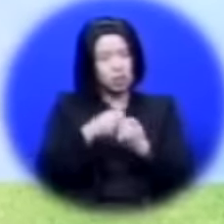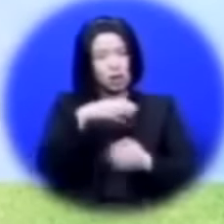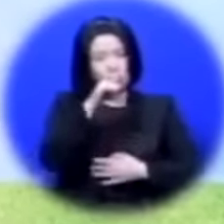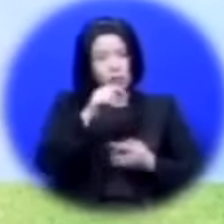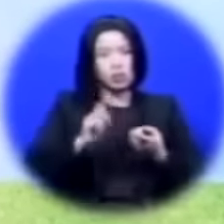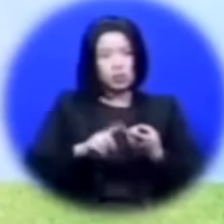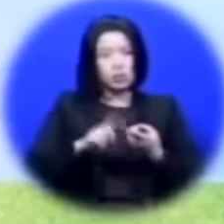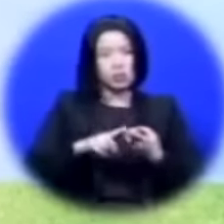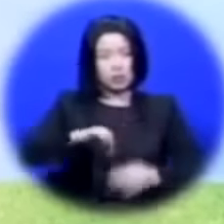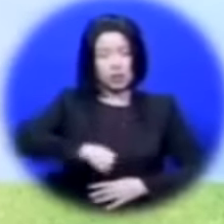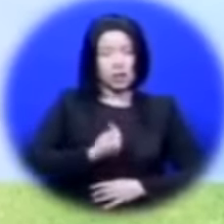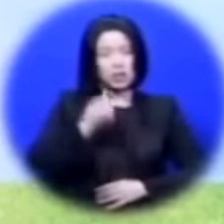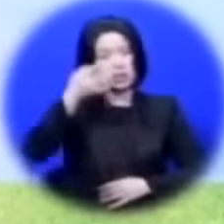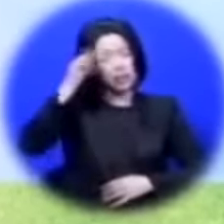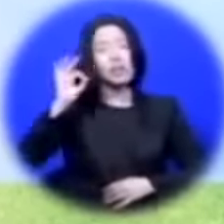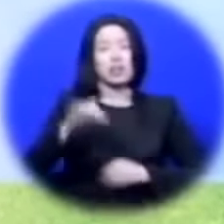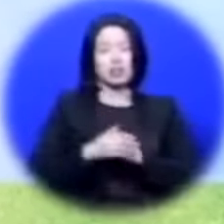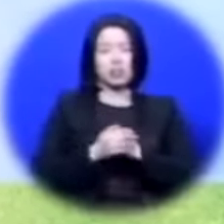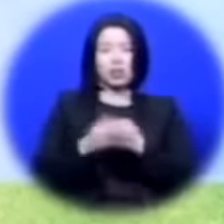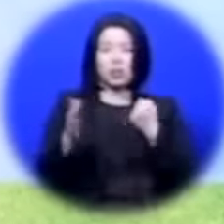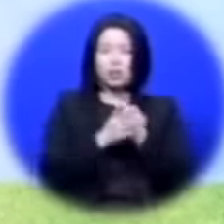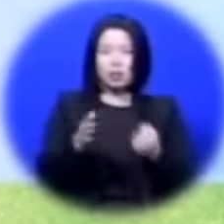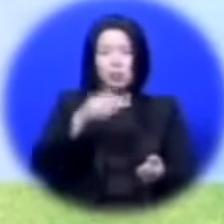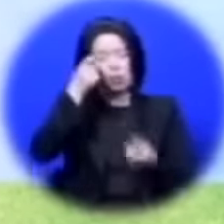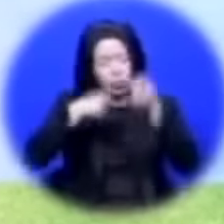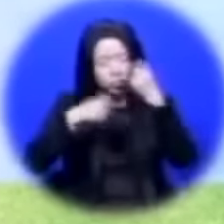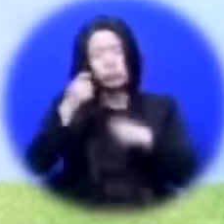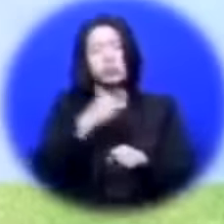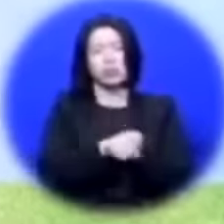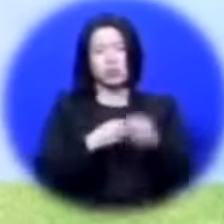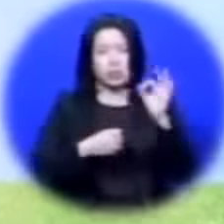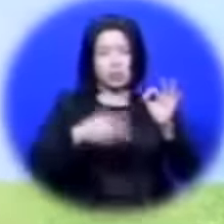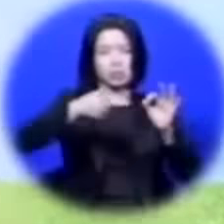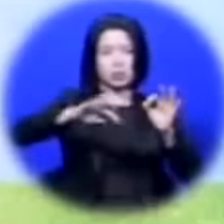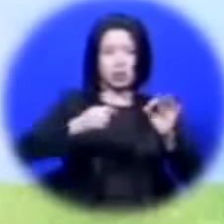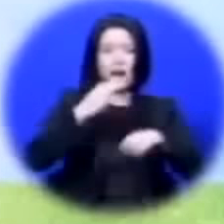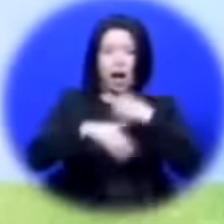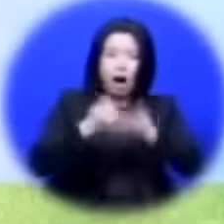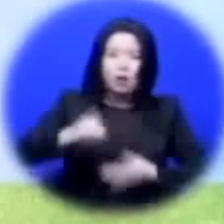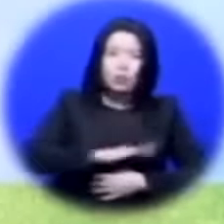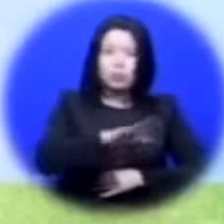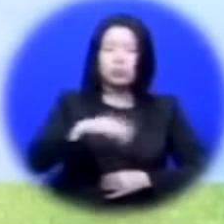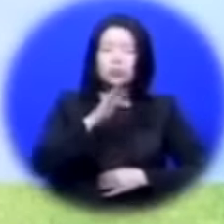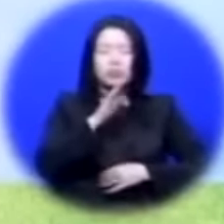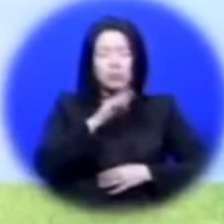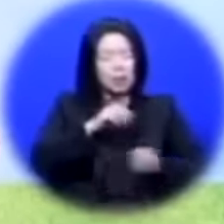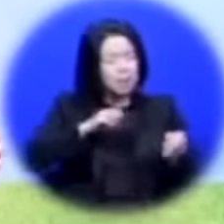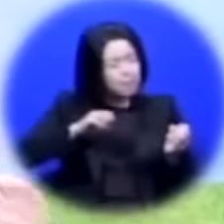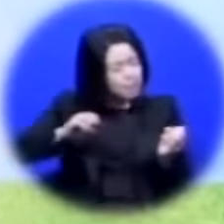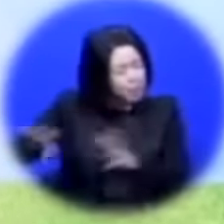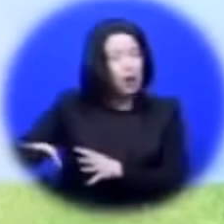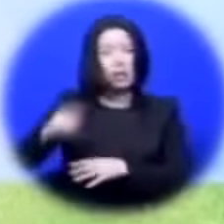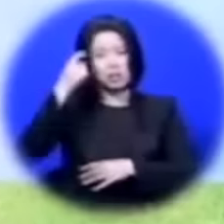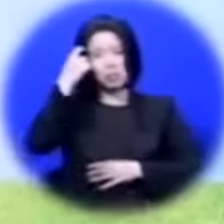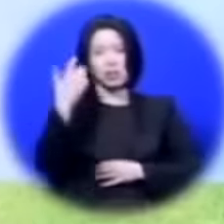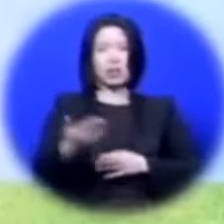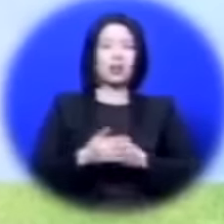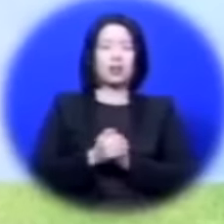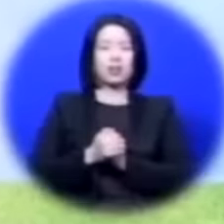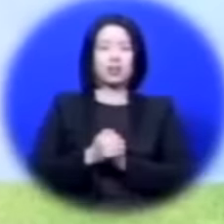그래서 다윗이 울부짖는 거예요 10절 말씀에 하나님 우리를 정말로 내버려 내 버리신